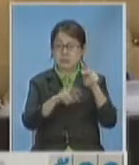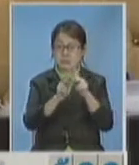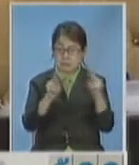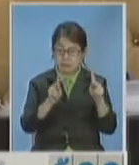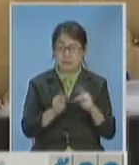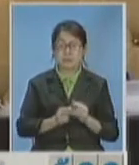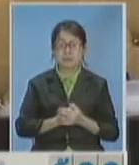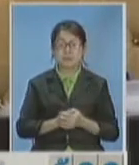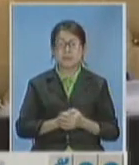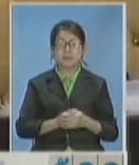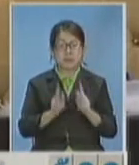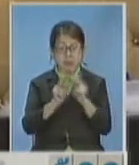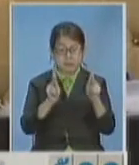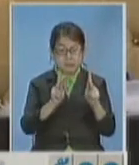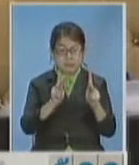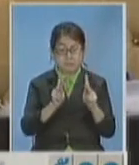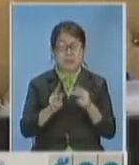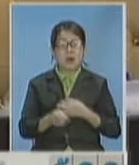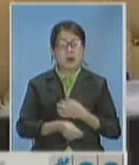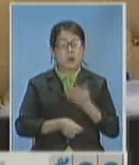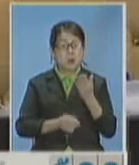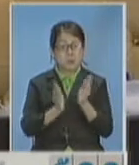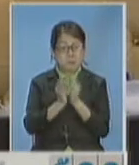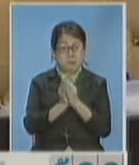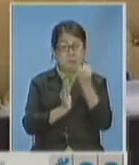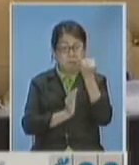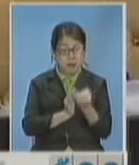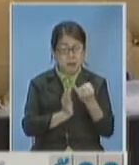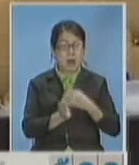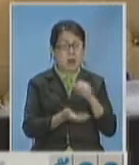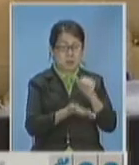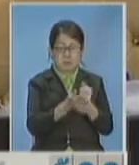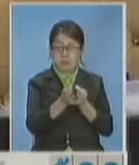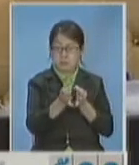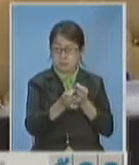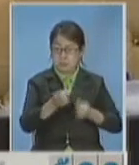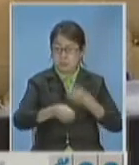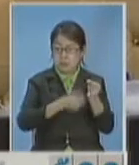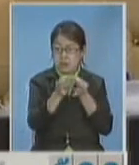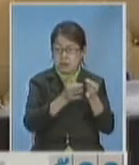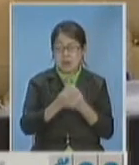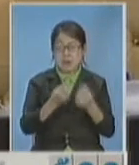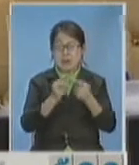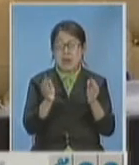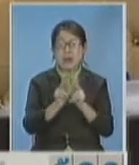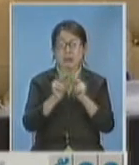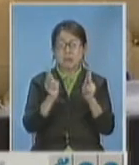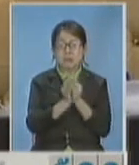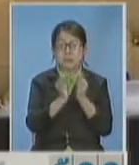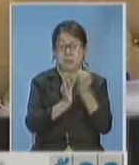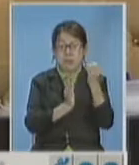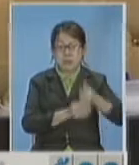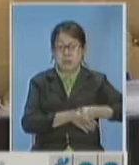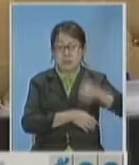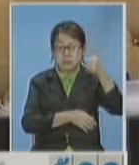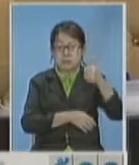สงวนความเห็นนะครับก็คือกรรมาธิการเสียงข้างน้อยท่านไม่เห็นด้วยกับกรรมาธิการเสียงข้างมากอย่างไรท่